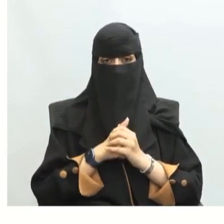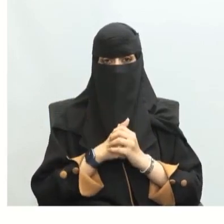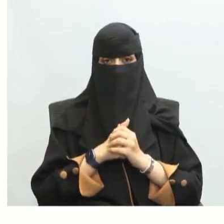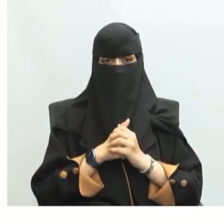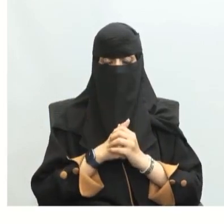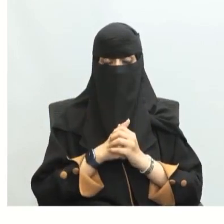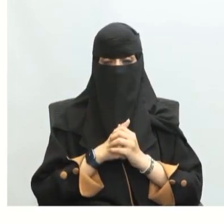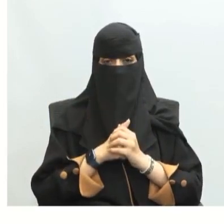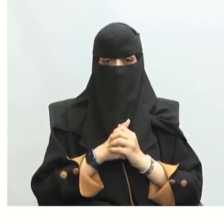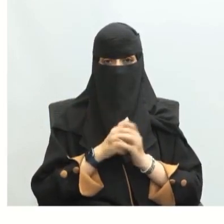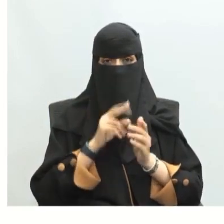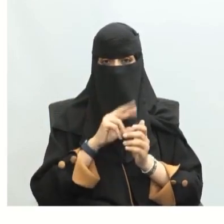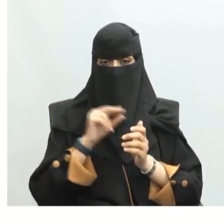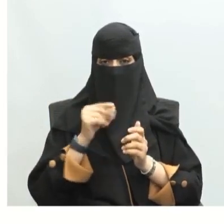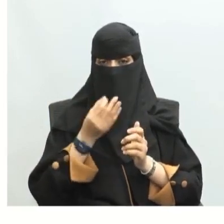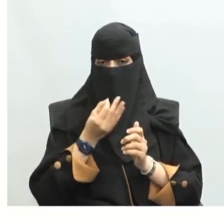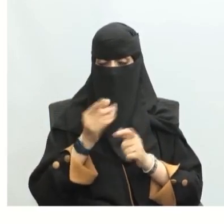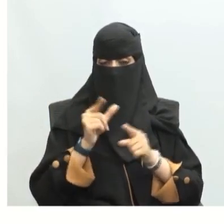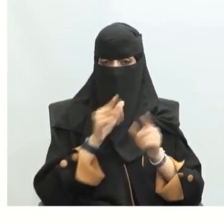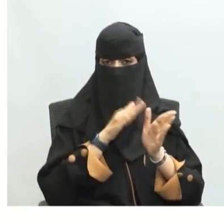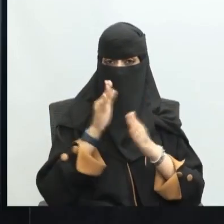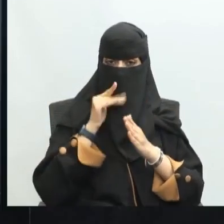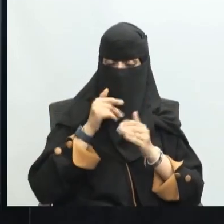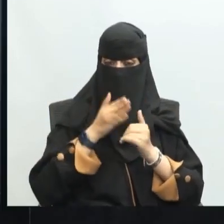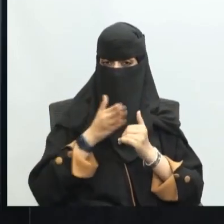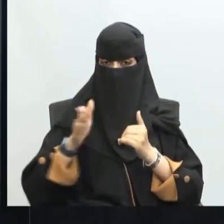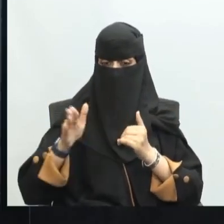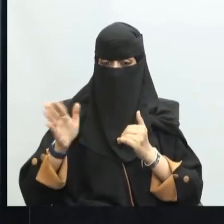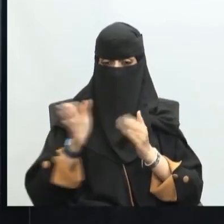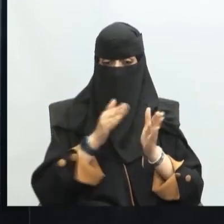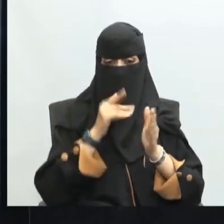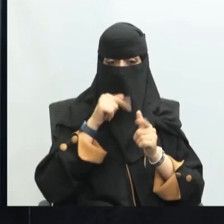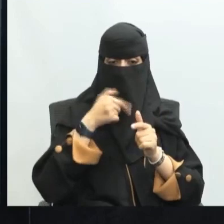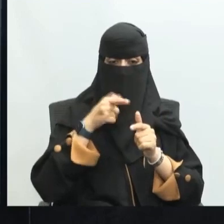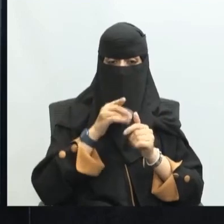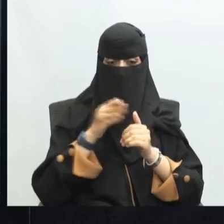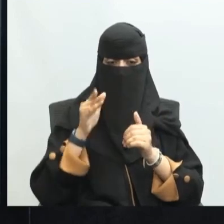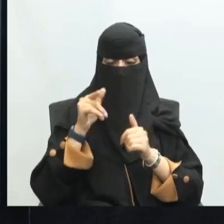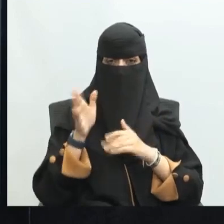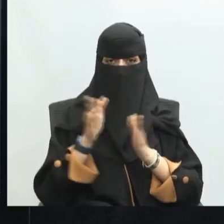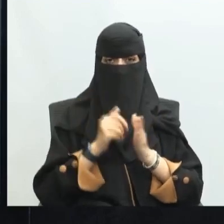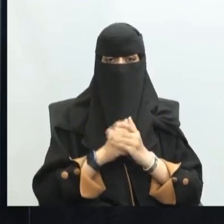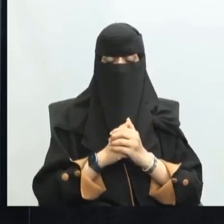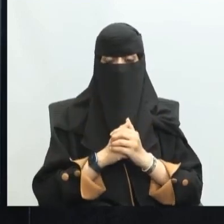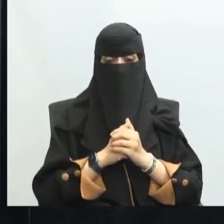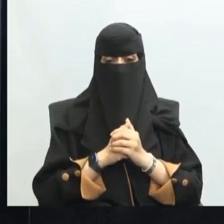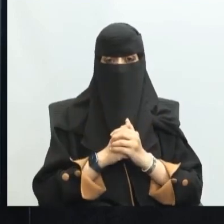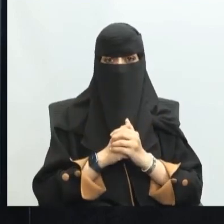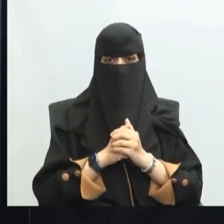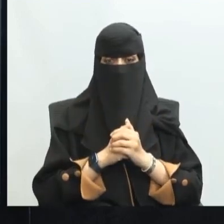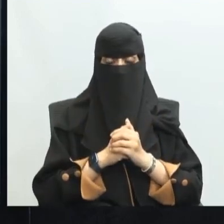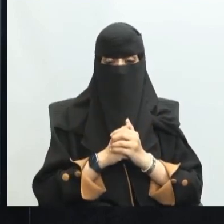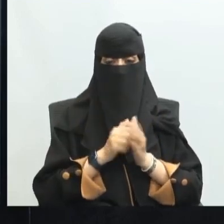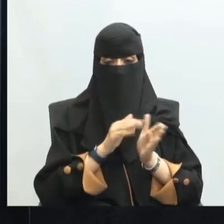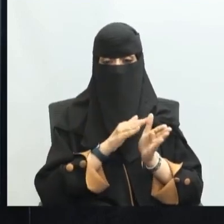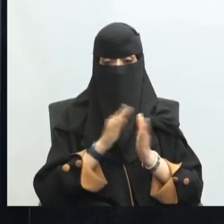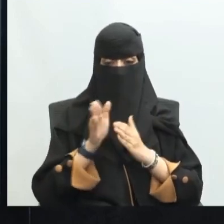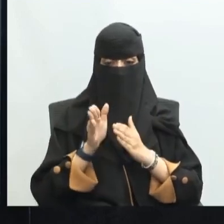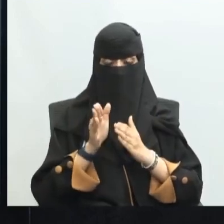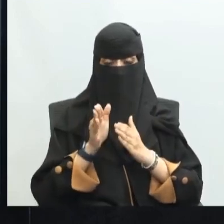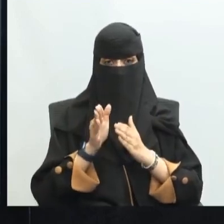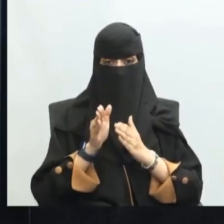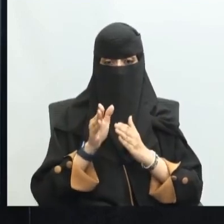الوطني البعد عن الغلو والتطرف البعد عن او لتنوير فكر الشباب